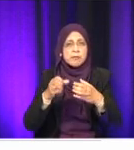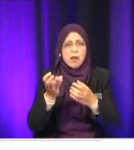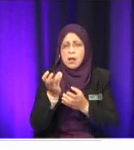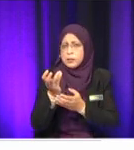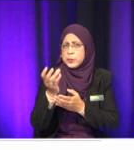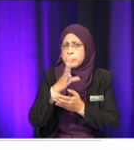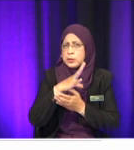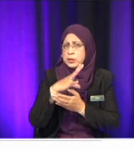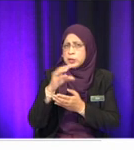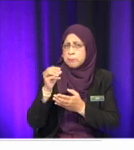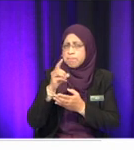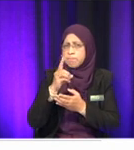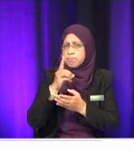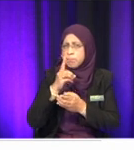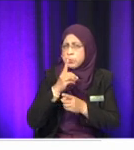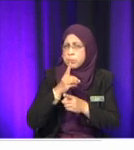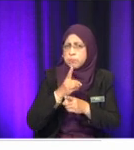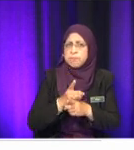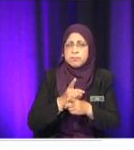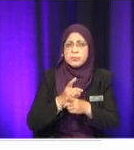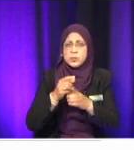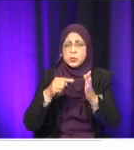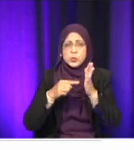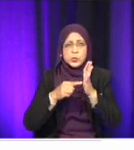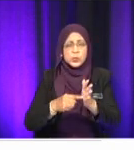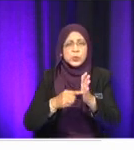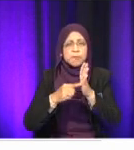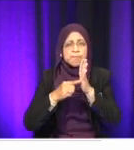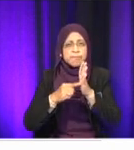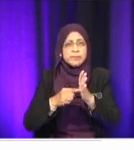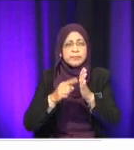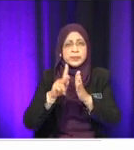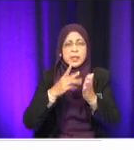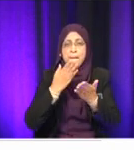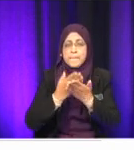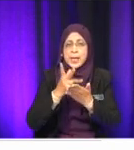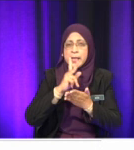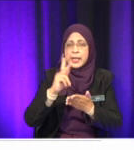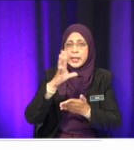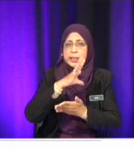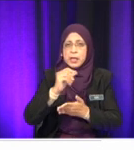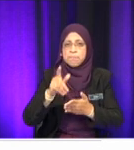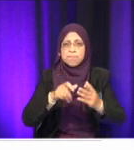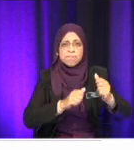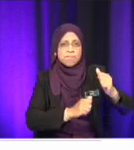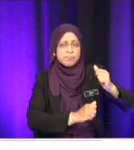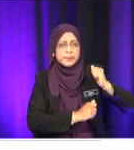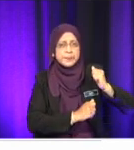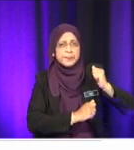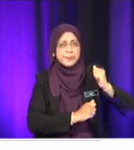dan realistik kemudian menonjolkan SP kebaikan dan juga kewiraan Kemudian